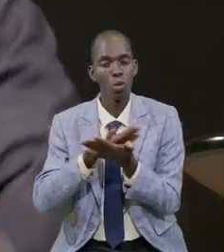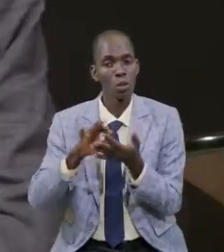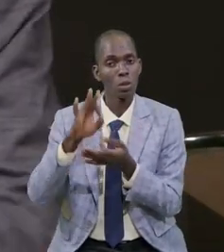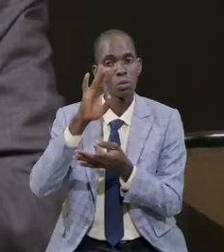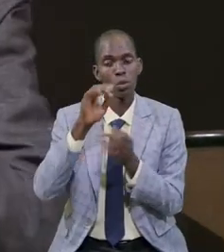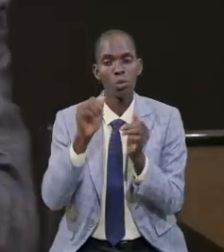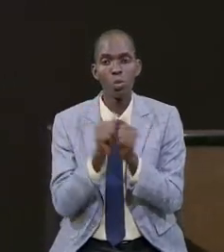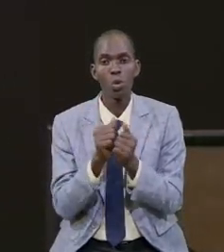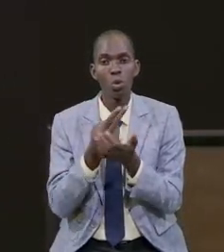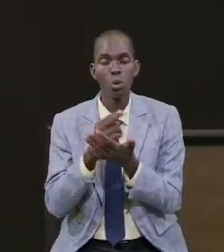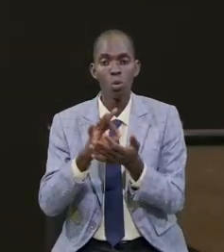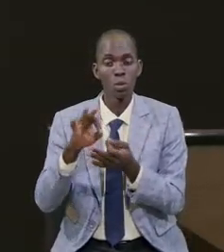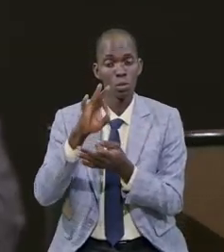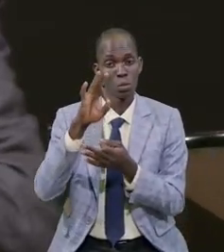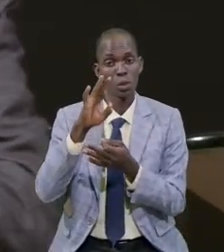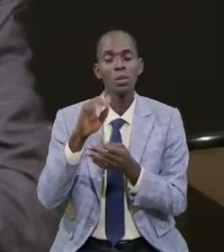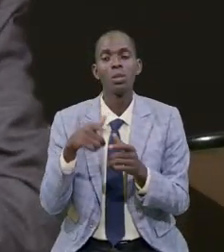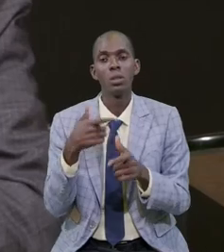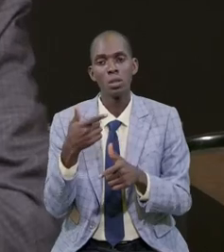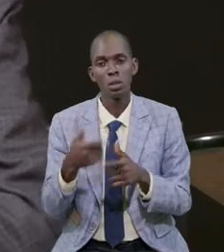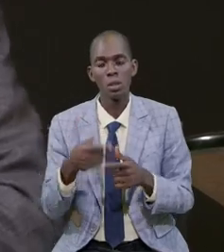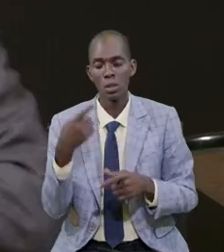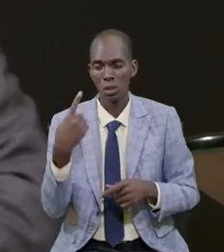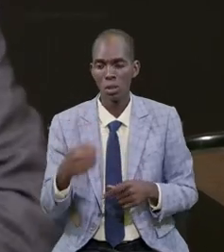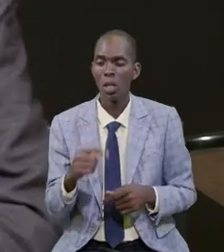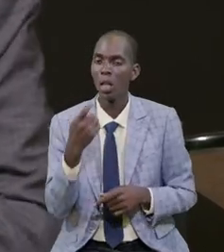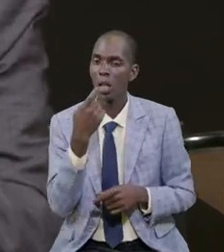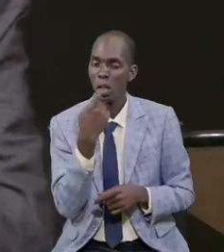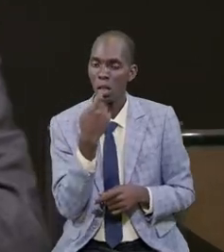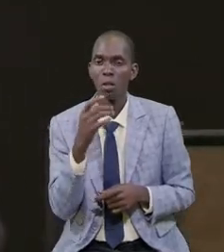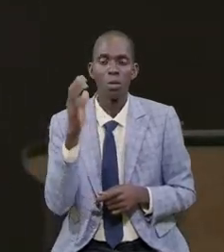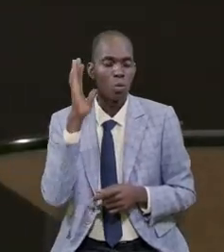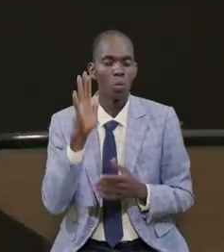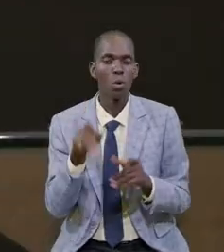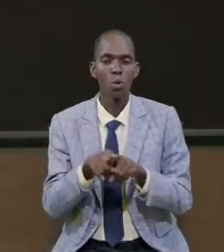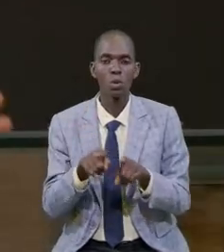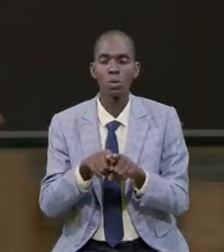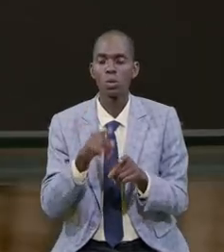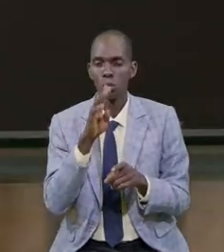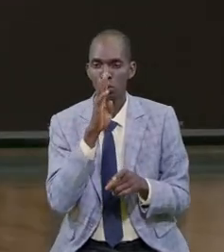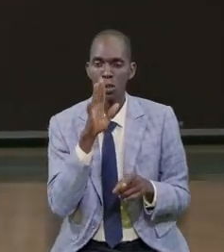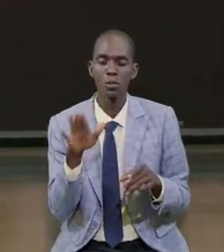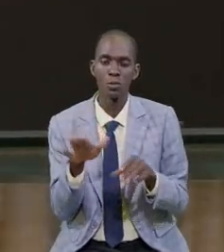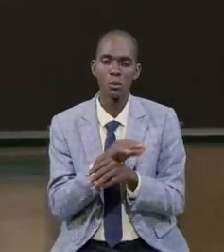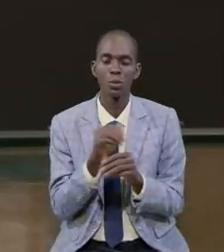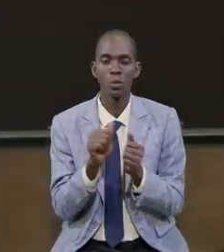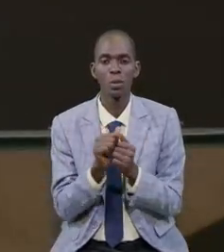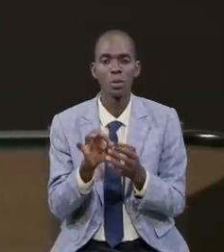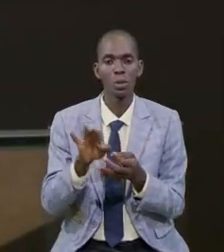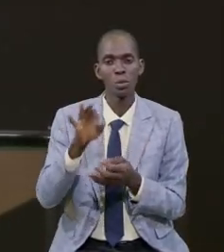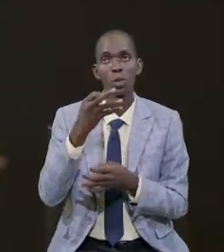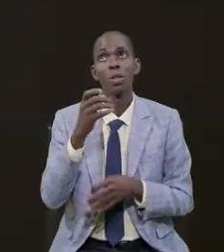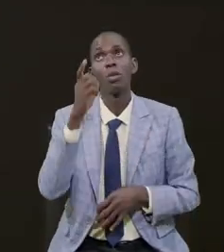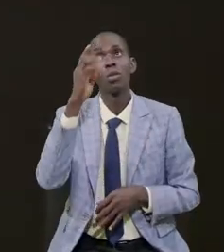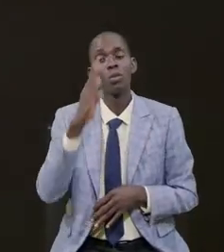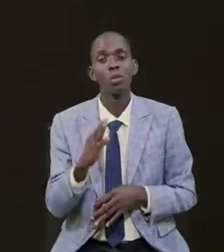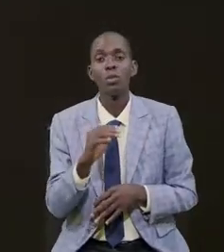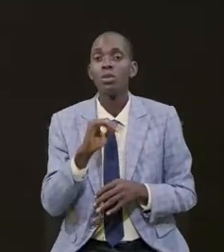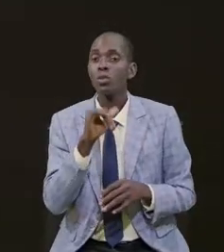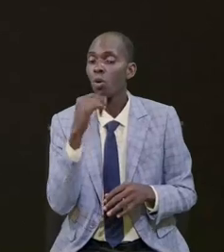Saint-Esprit, la langue aussi va dire des choses spirituelles. Donc la question n'est pas seulement